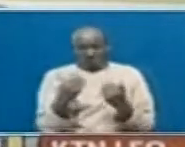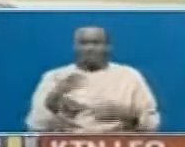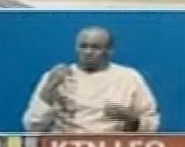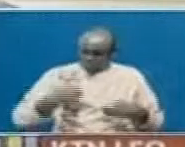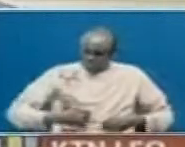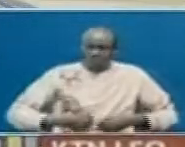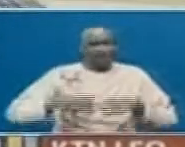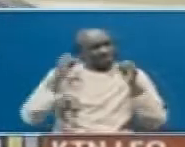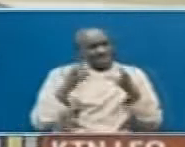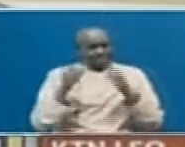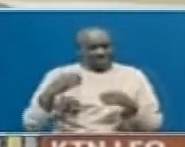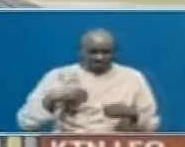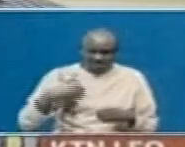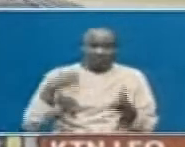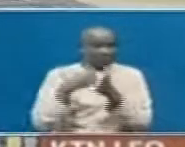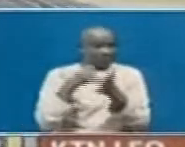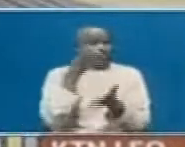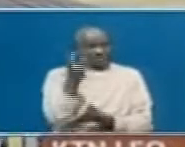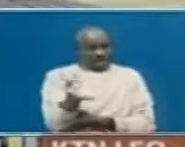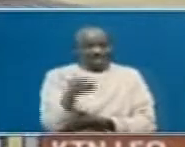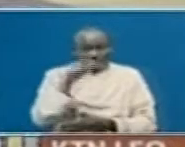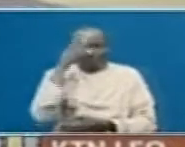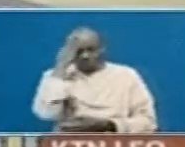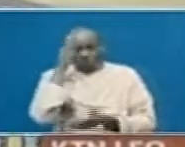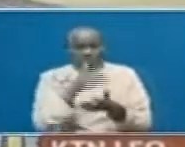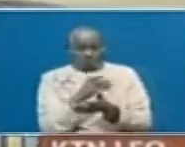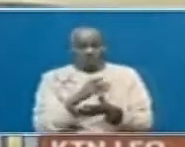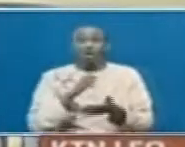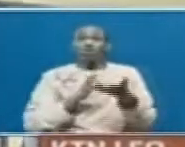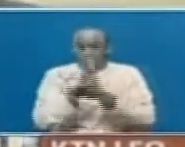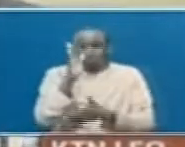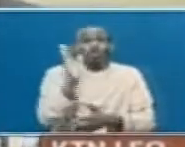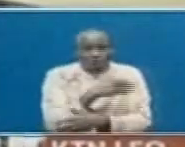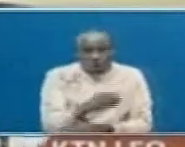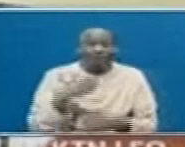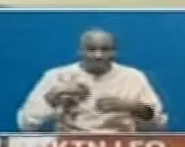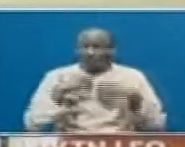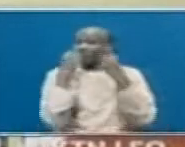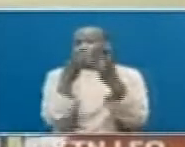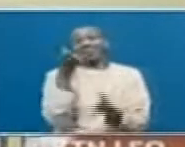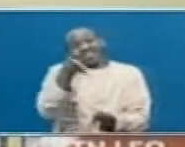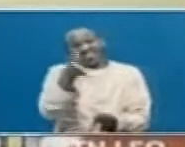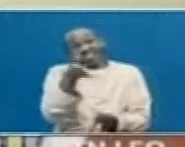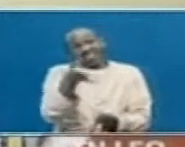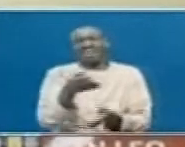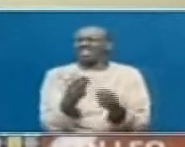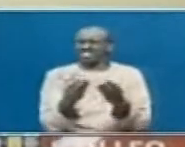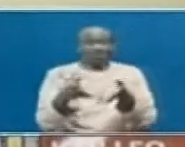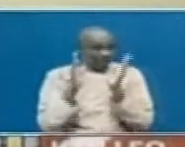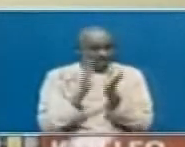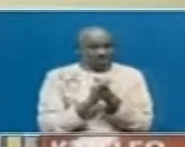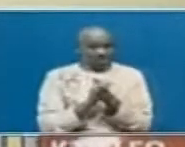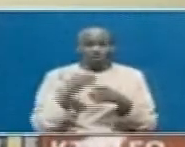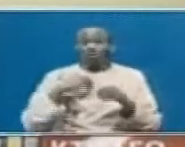sana wanashirikishwa. Wajua nyimbo ni njia nyingine ya kupasha watu habari kwa njia rahisi sana kuliko